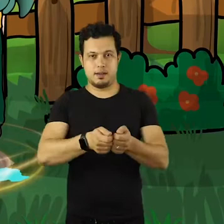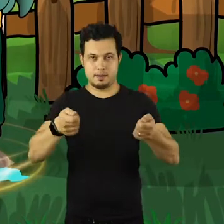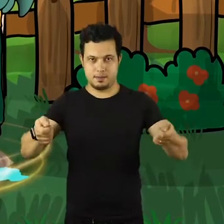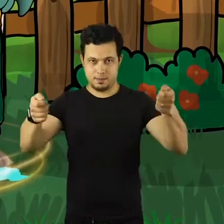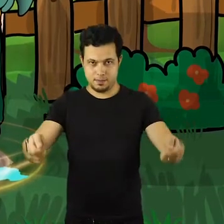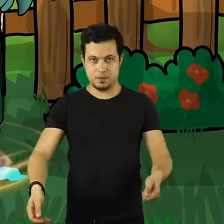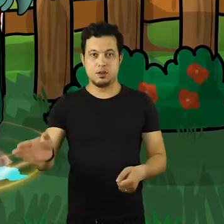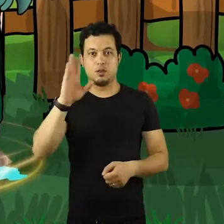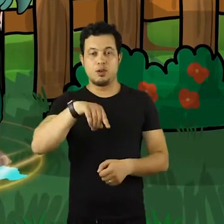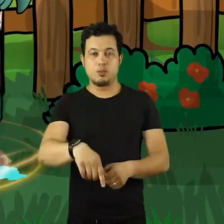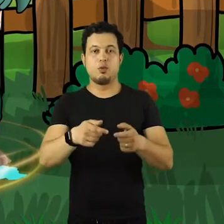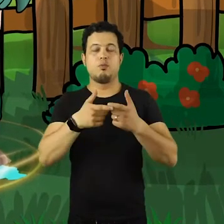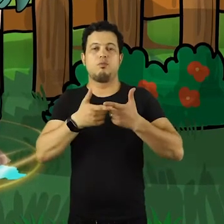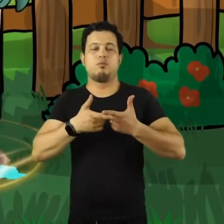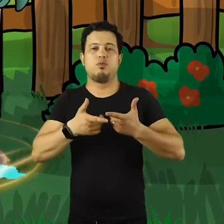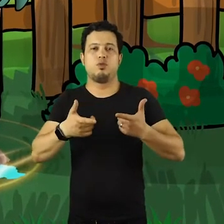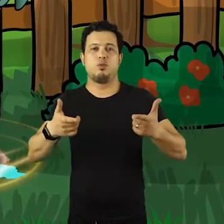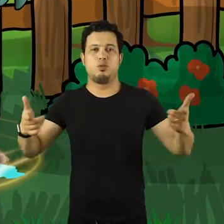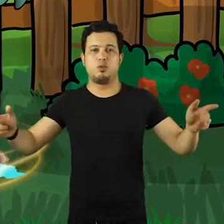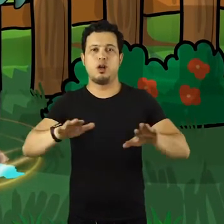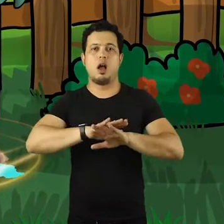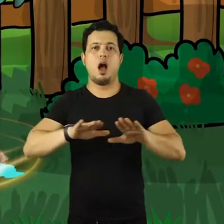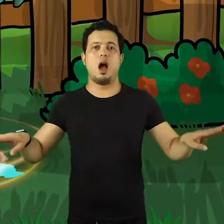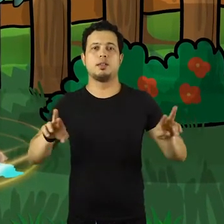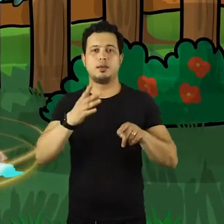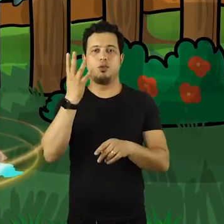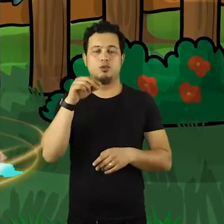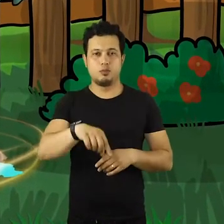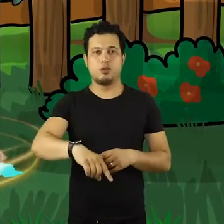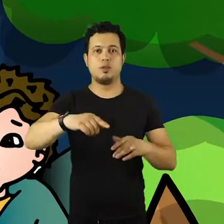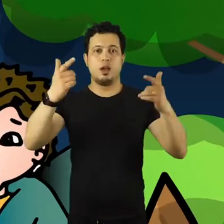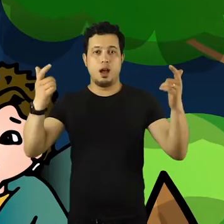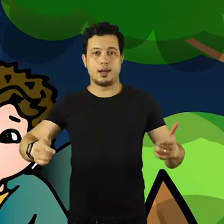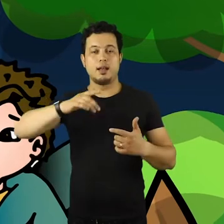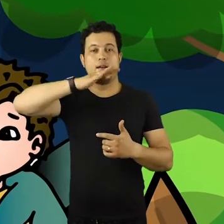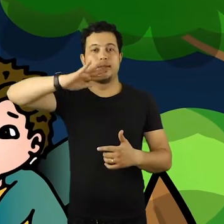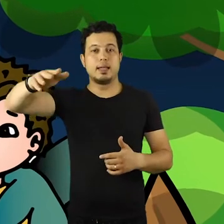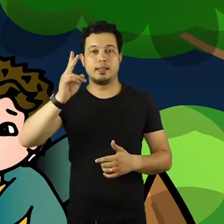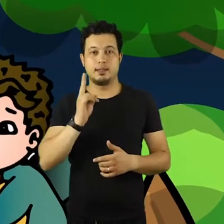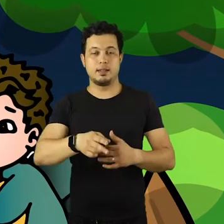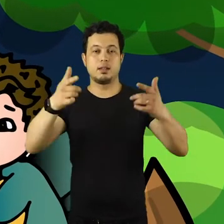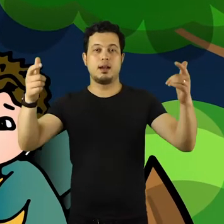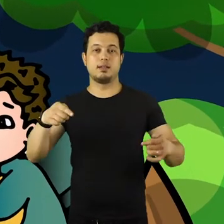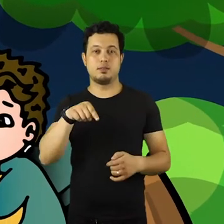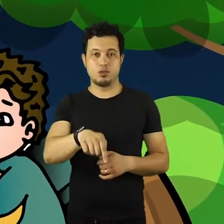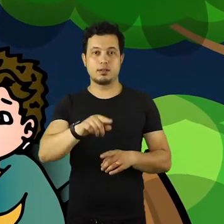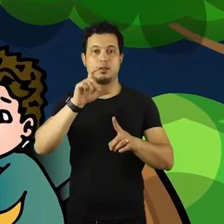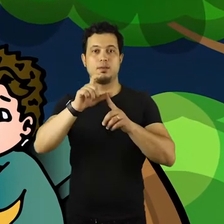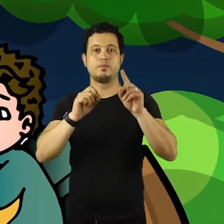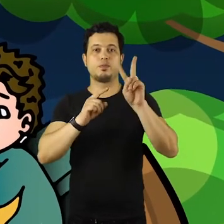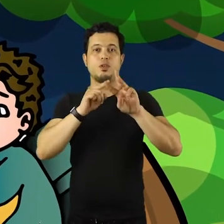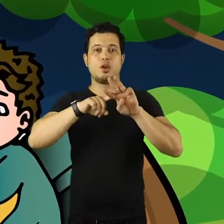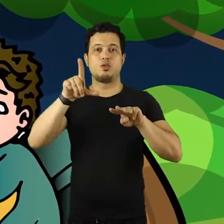bir halı kadar büyüdü. Bakın, bu harita Denizli'nin haritası. İşte burası Çökelez Dağı, burası